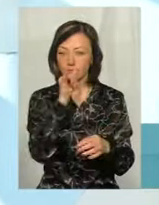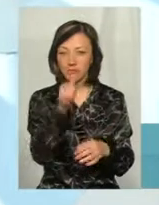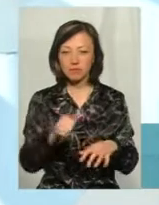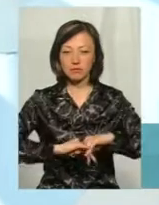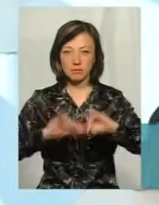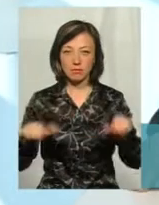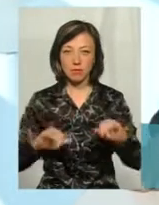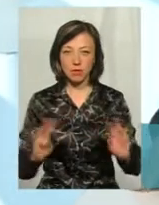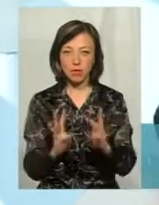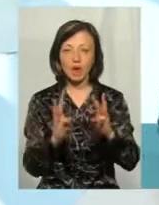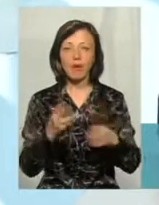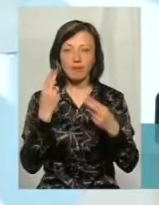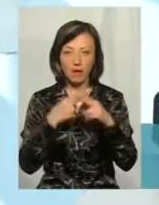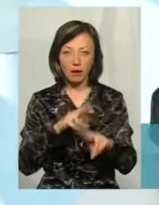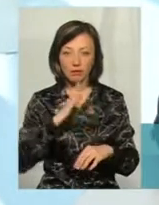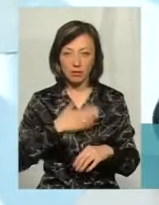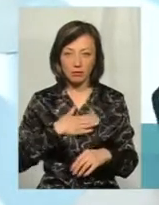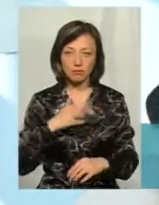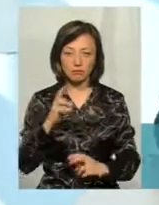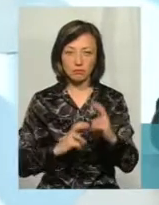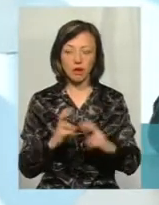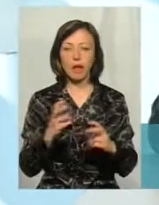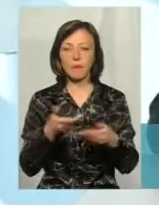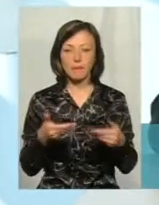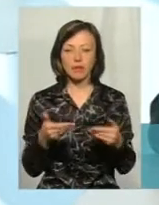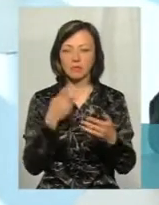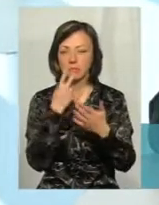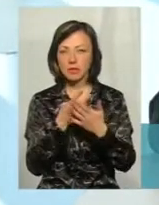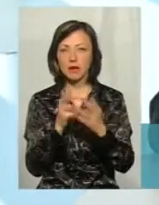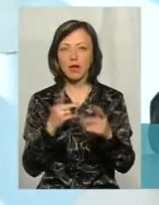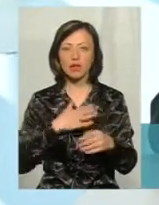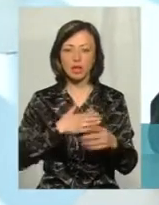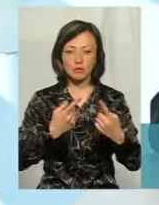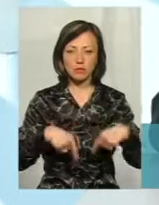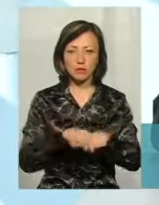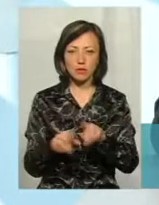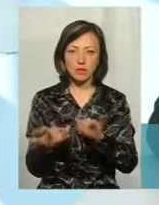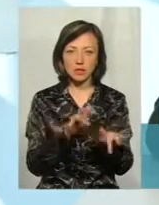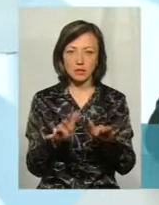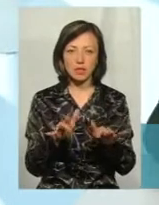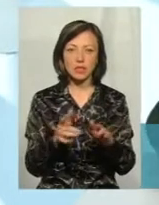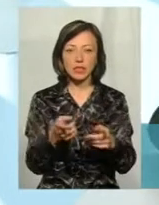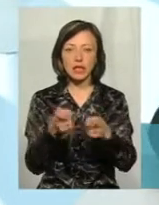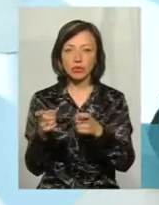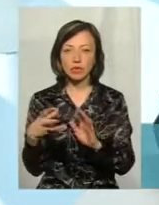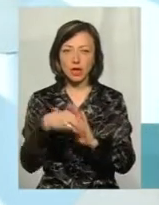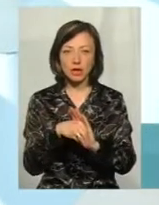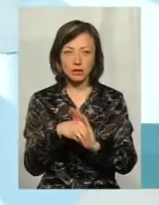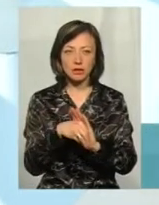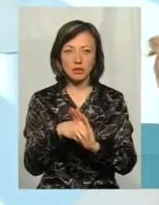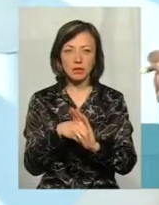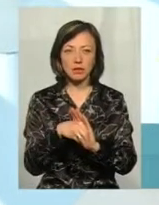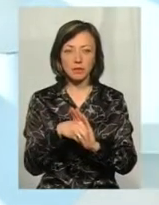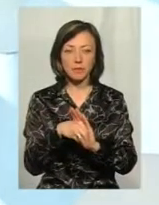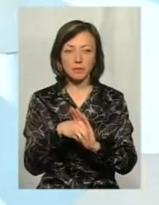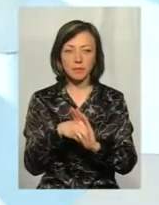пожежі. От. Техніка, значить, наших підприємств, ми, значить, туди показували, як наші підрозділи діють, залучали туди модулі, так називаємо